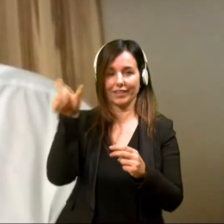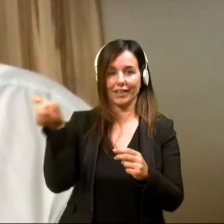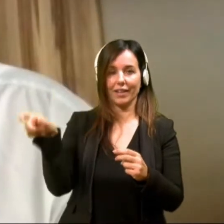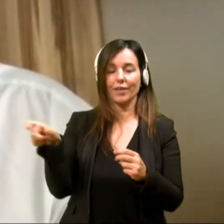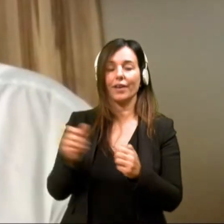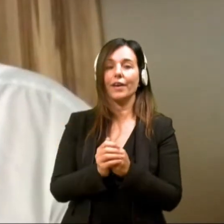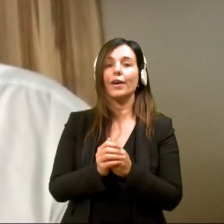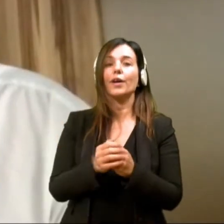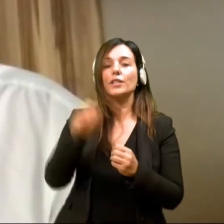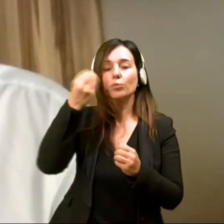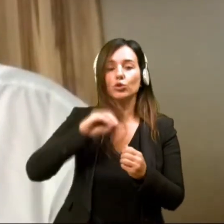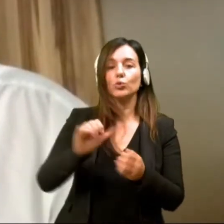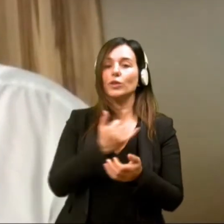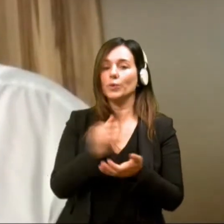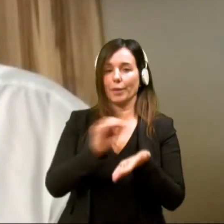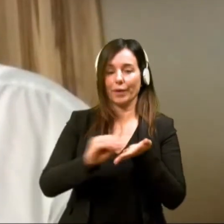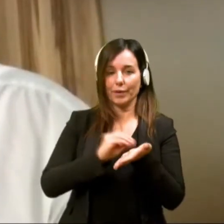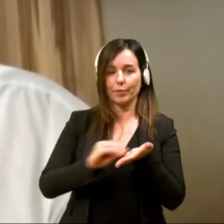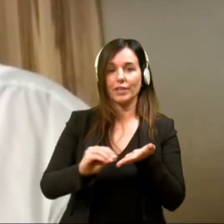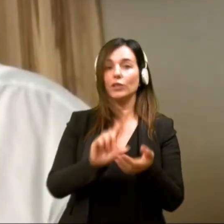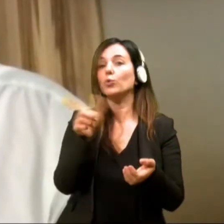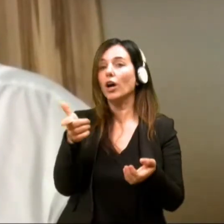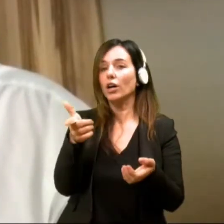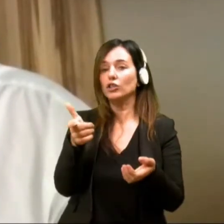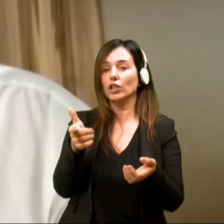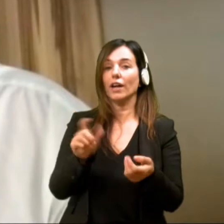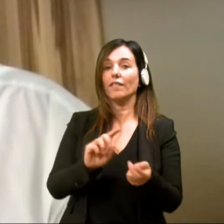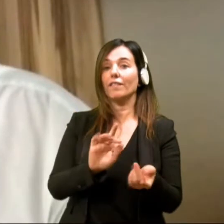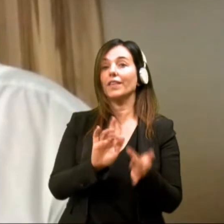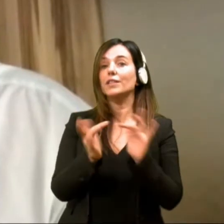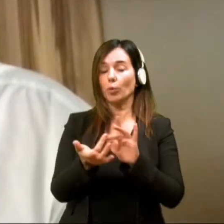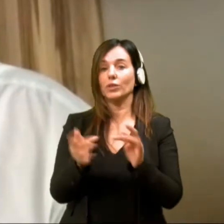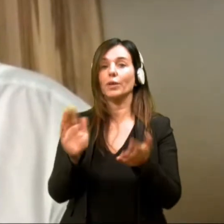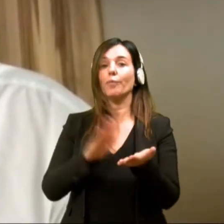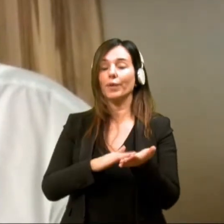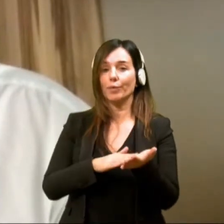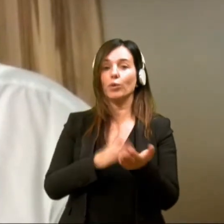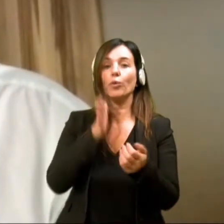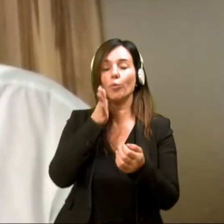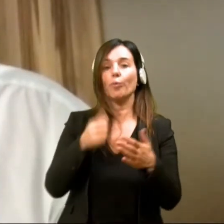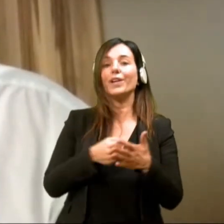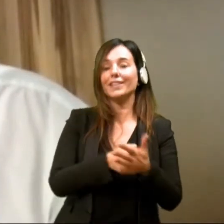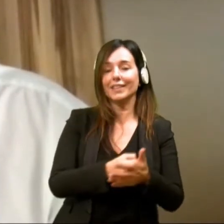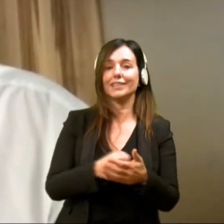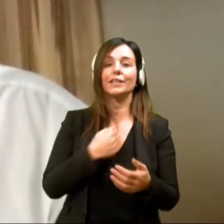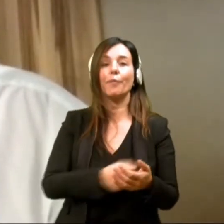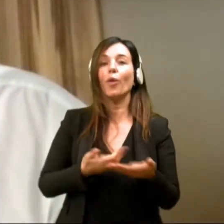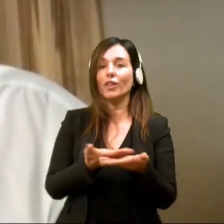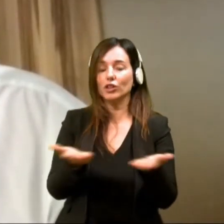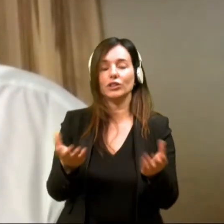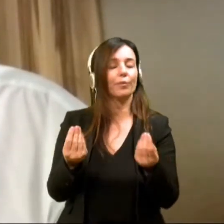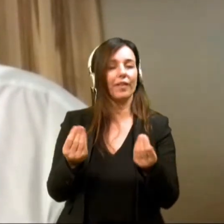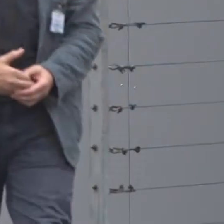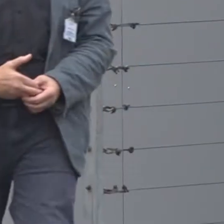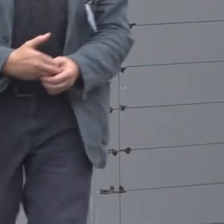vse predpise, kar če ne v nasprotnem primeru bo pritisna bolnišnice takšna, da ga ne bomo več